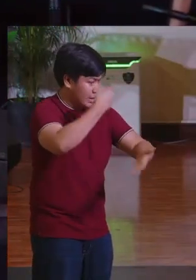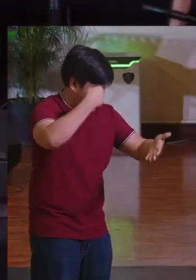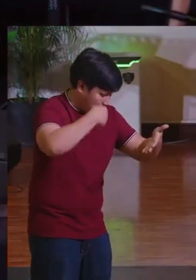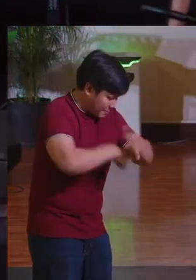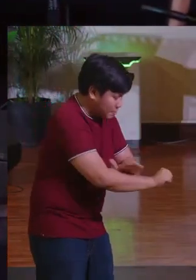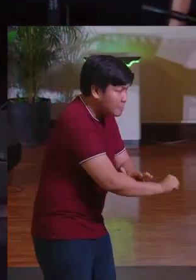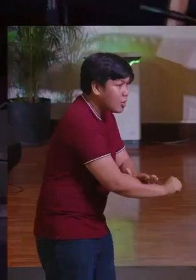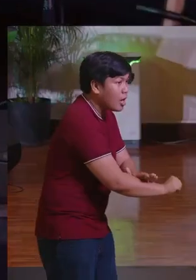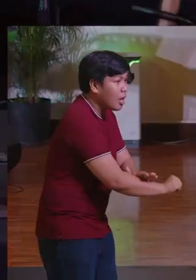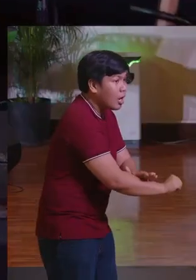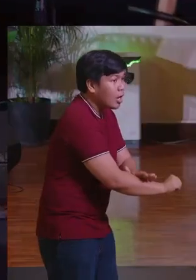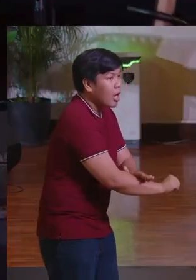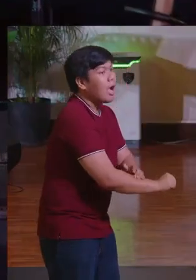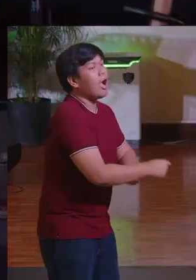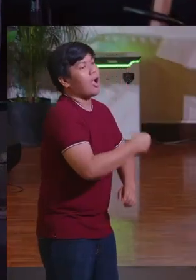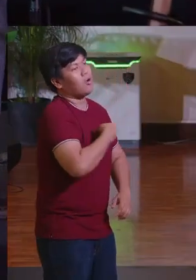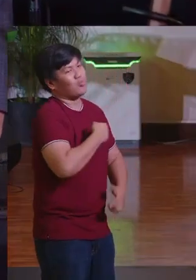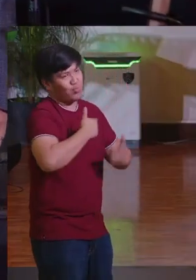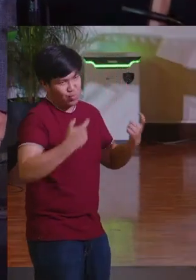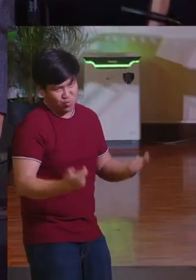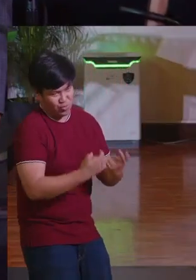womb, I was already a sinner.